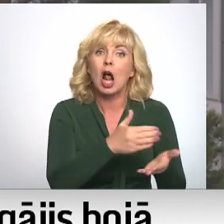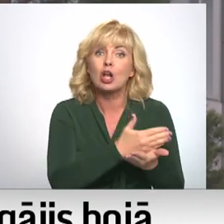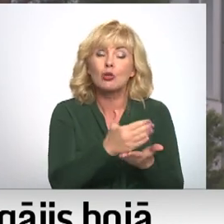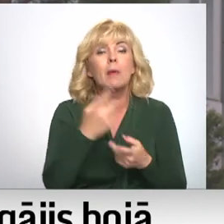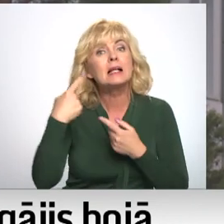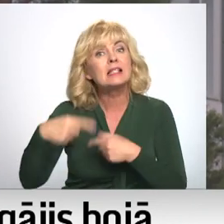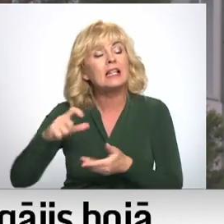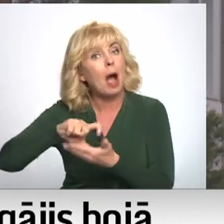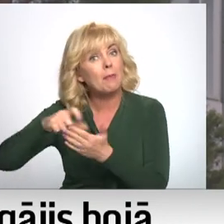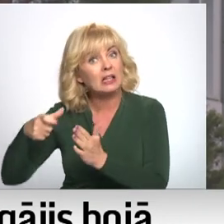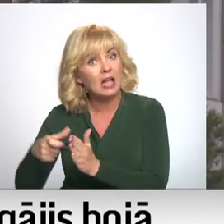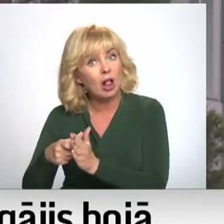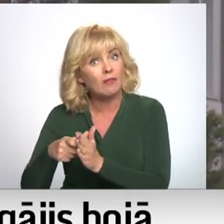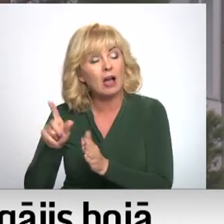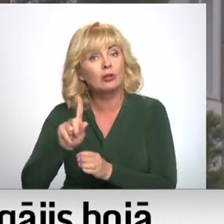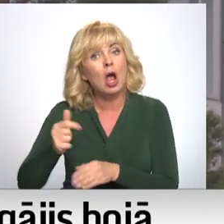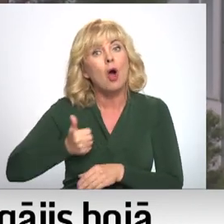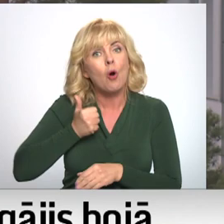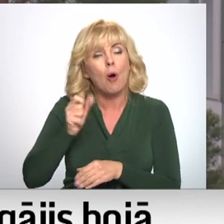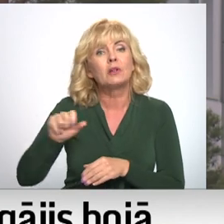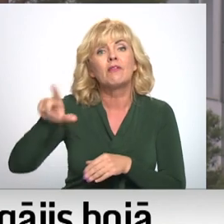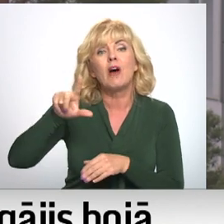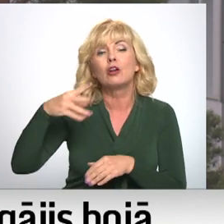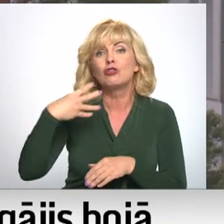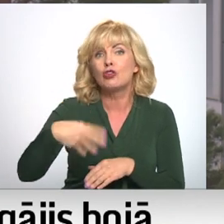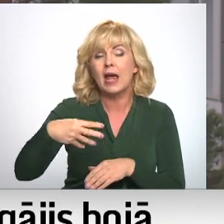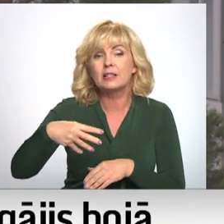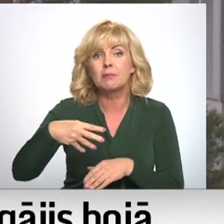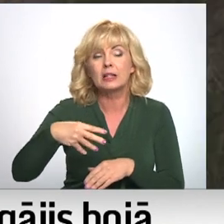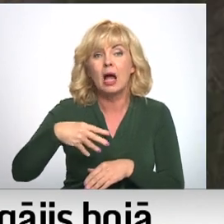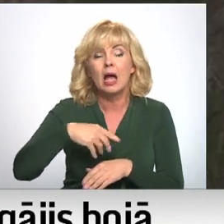kādā no citām telpām, kas izvietotas kompānijas vairāk nekā 40